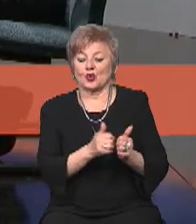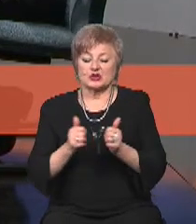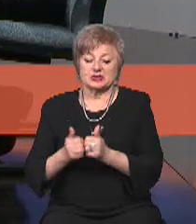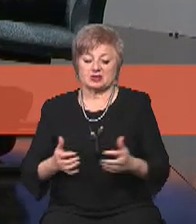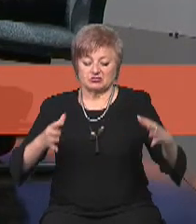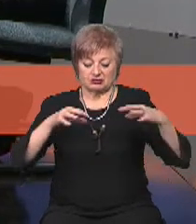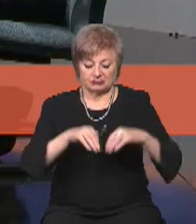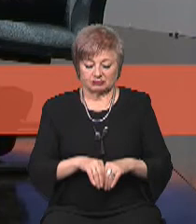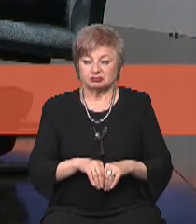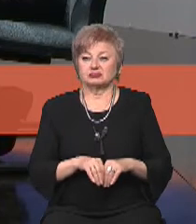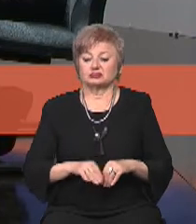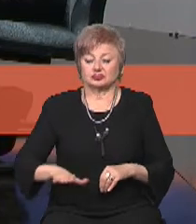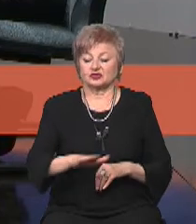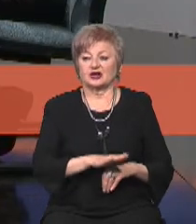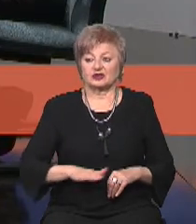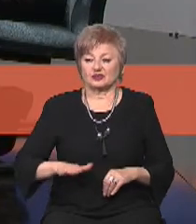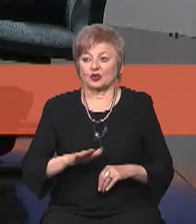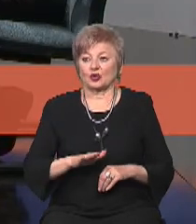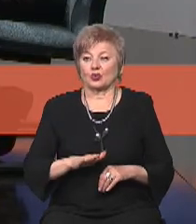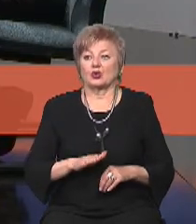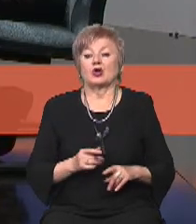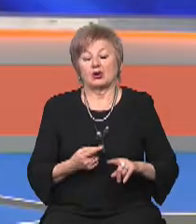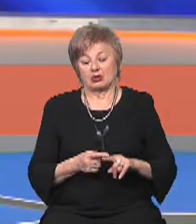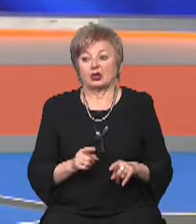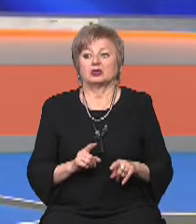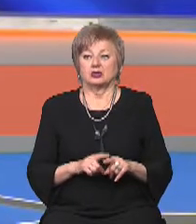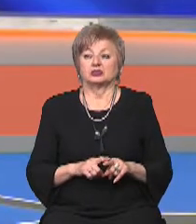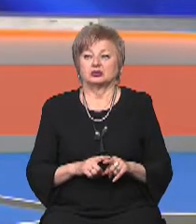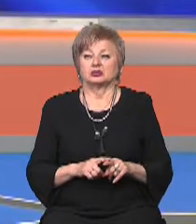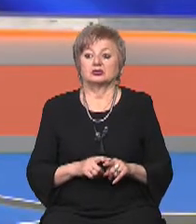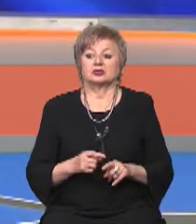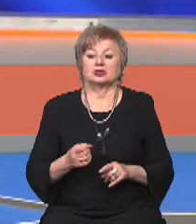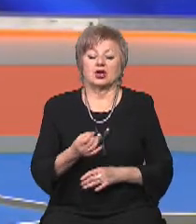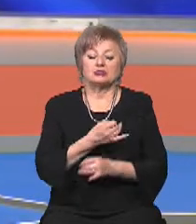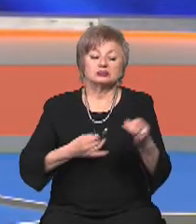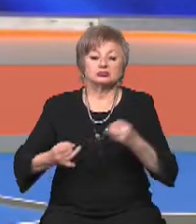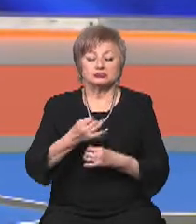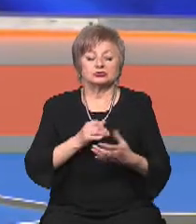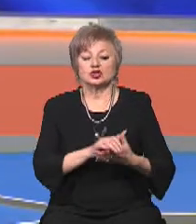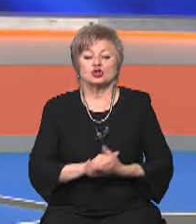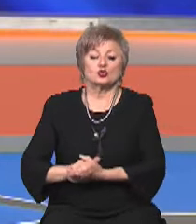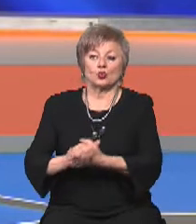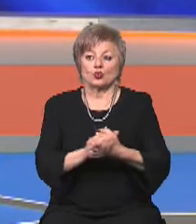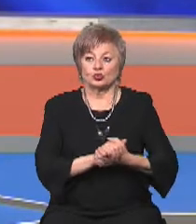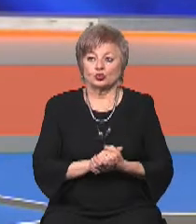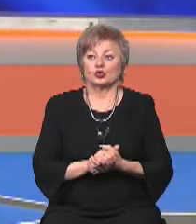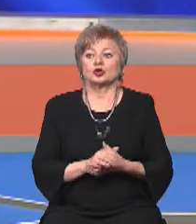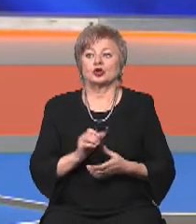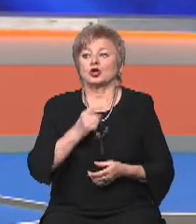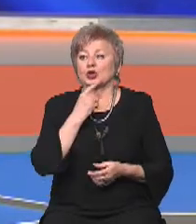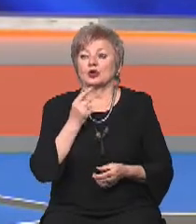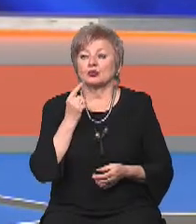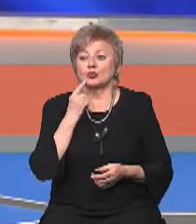проходить. І оце об'єднання людей навколо питань якраз гуртує. Ну і тим паче, що дуже